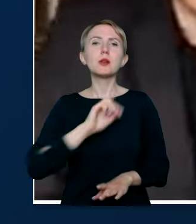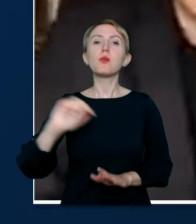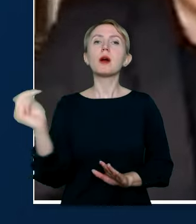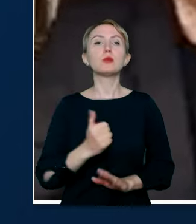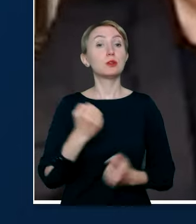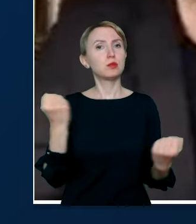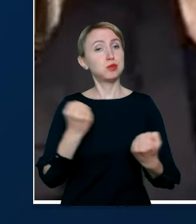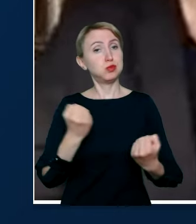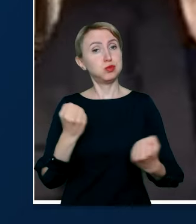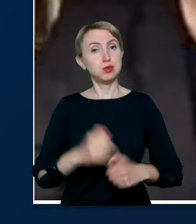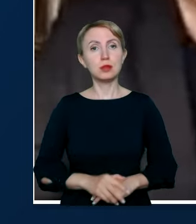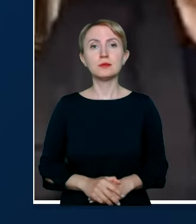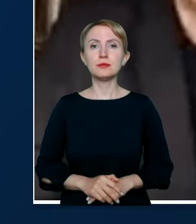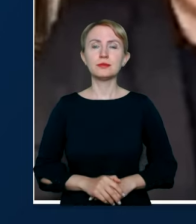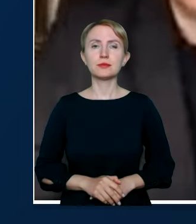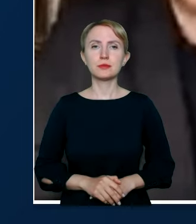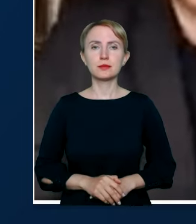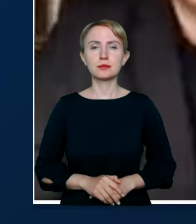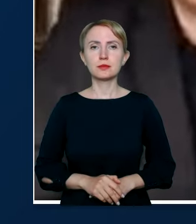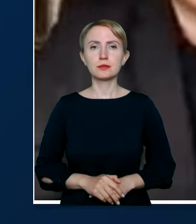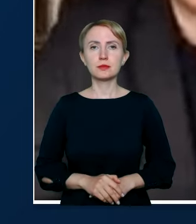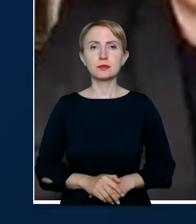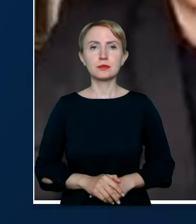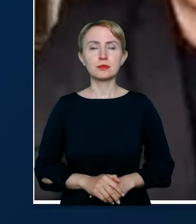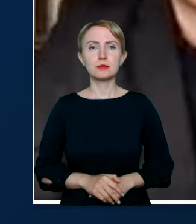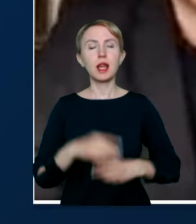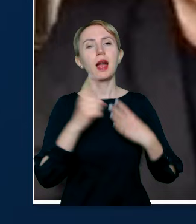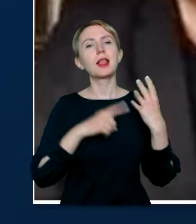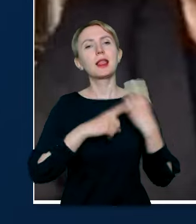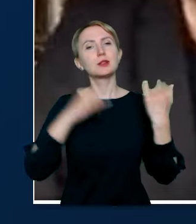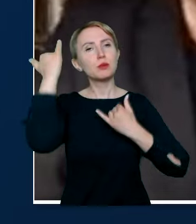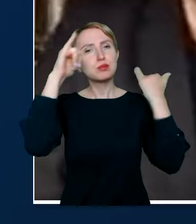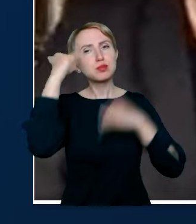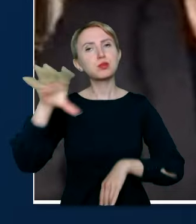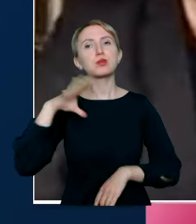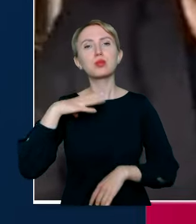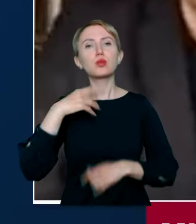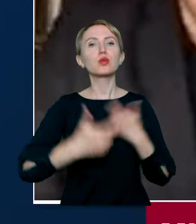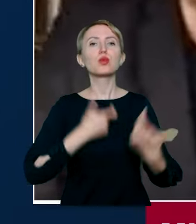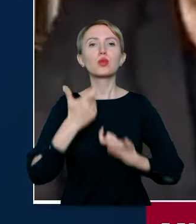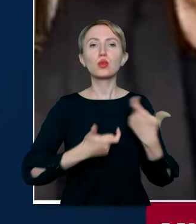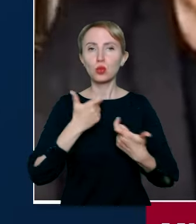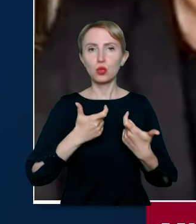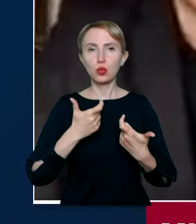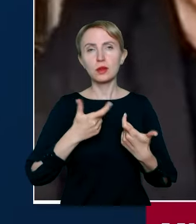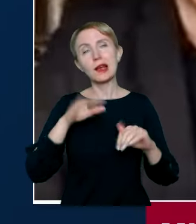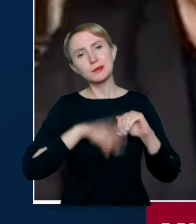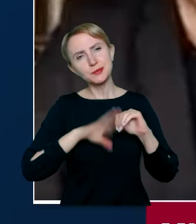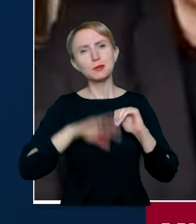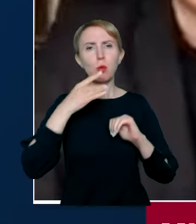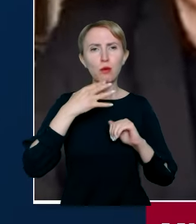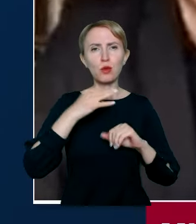grubo, mówiąc no tak, kolokwialnie. Liczba tych wpadek, które zaliczył, kolokwialnie rzecz biorąc,